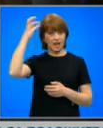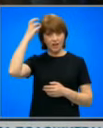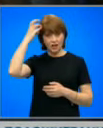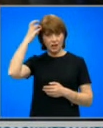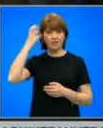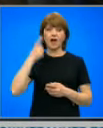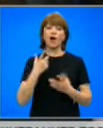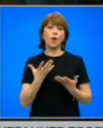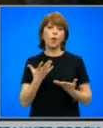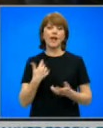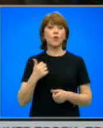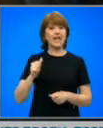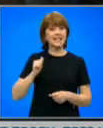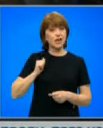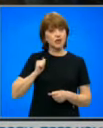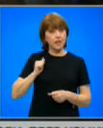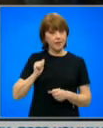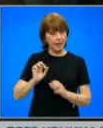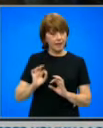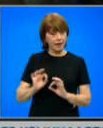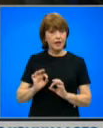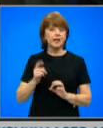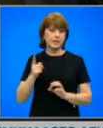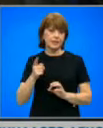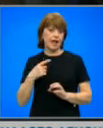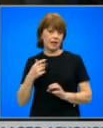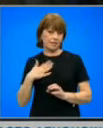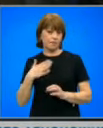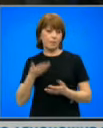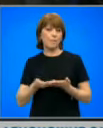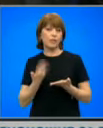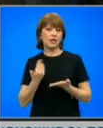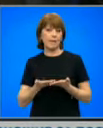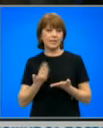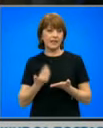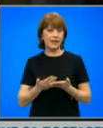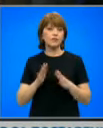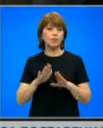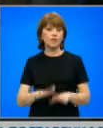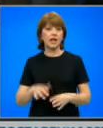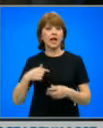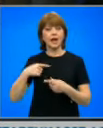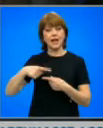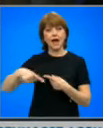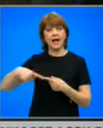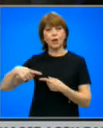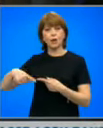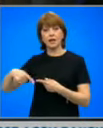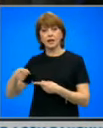е защитена все още, тъй като битовите потребители останаха на регулирания пазар.